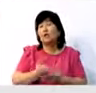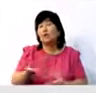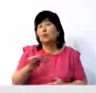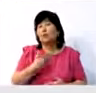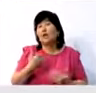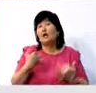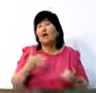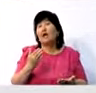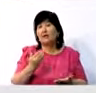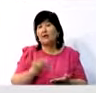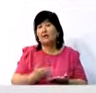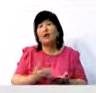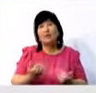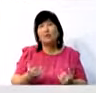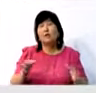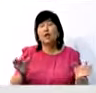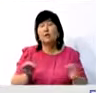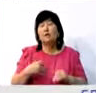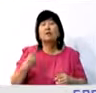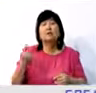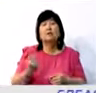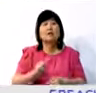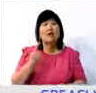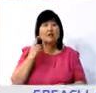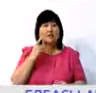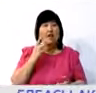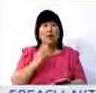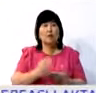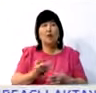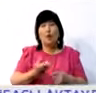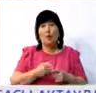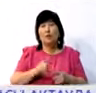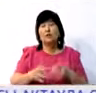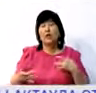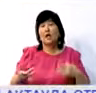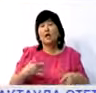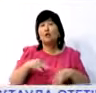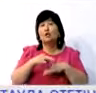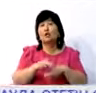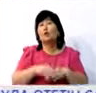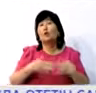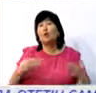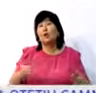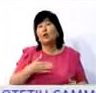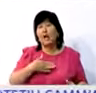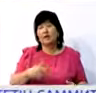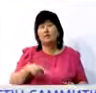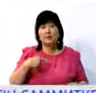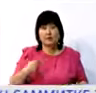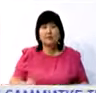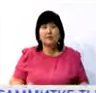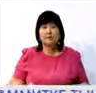үшін таңқаларлық жайт. Мұндай музыканы біз бірінші рет тыңдап отырмыз. Осындай концертті ұйымдастырушыларға үлкен алғысымызды